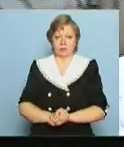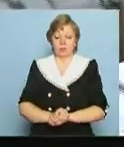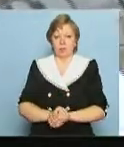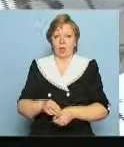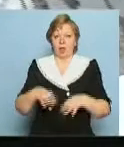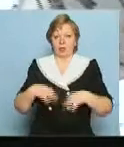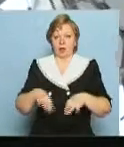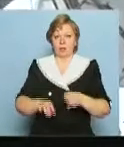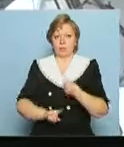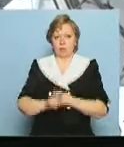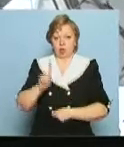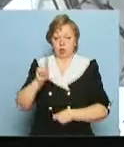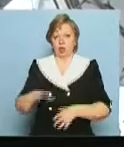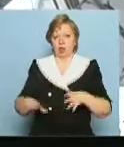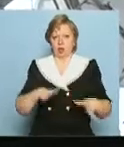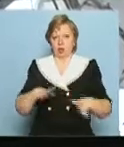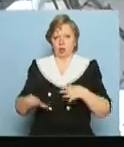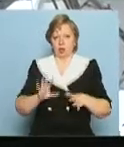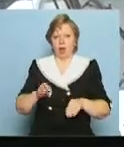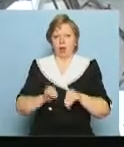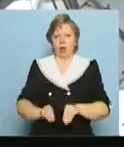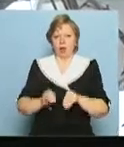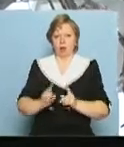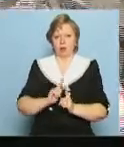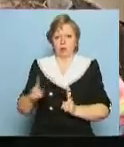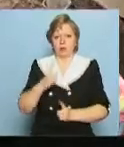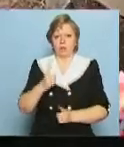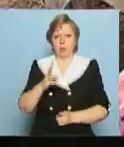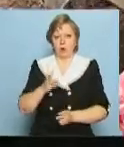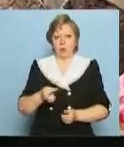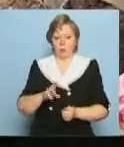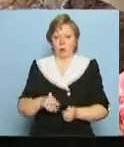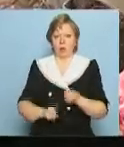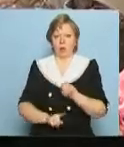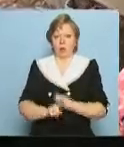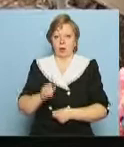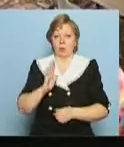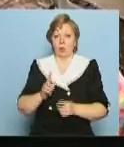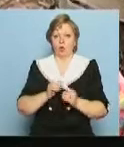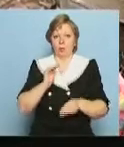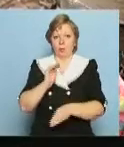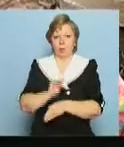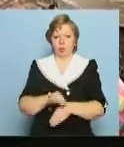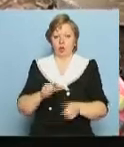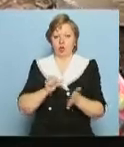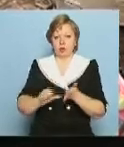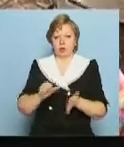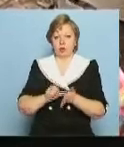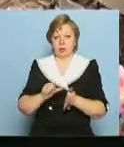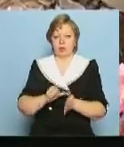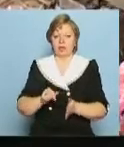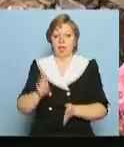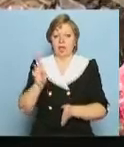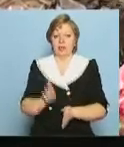Транспортники начинают готовиться к огородному сезону. С 1 мая в расписании пригородных маршрутов появился дополнительно 60 сезонных